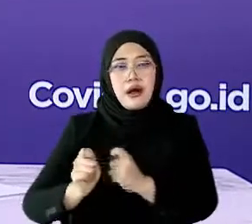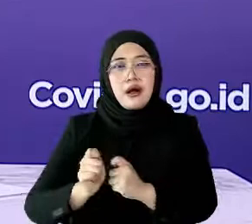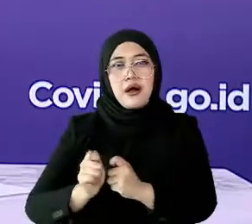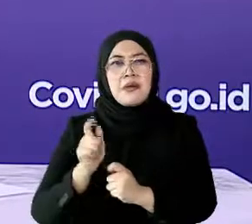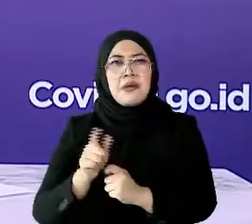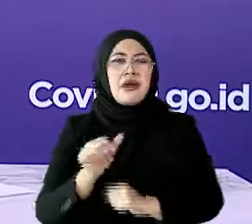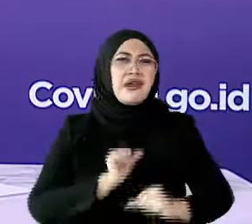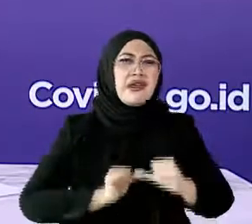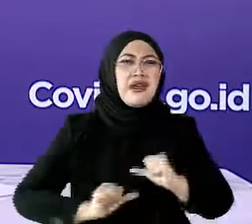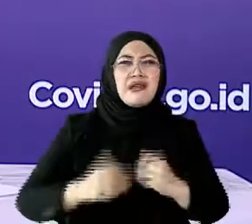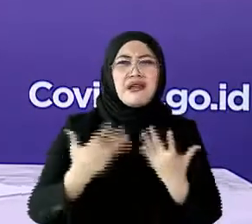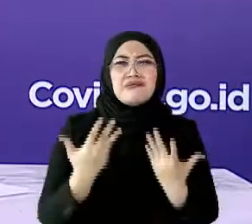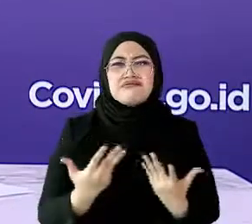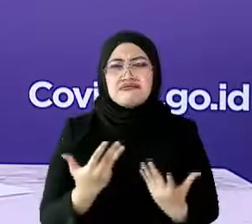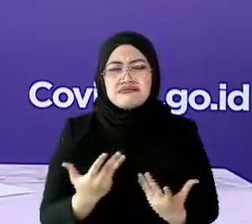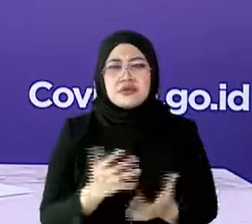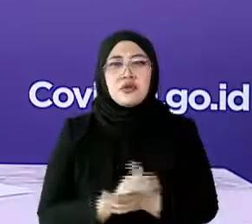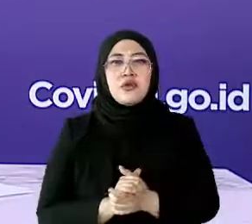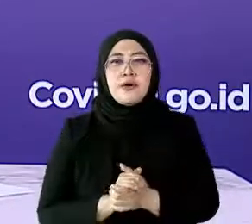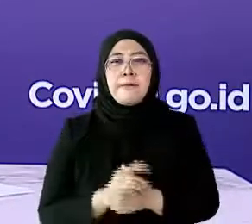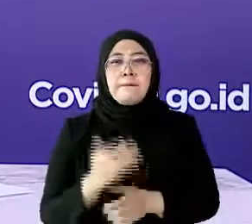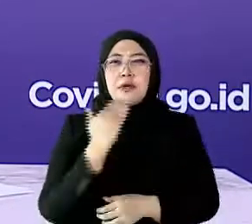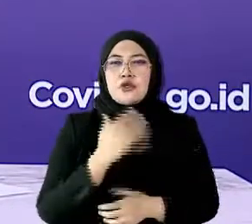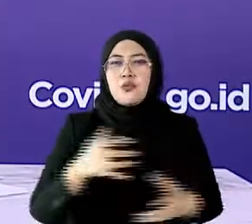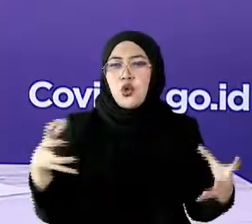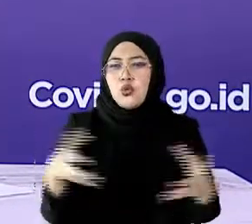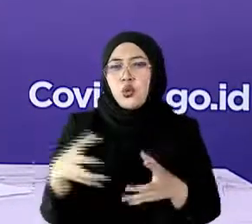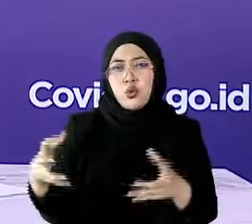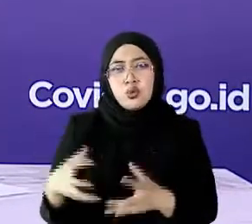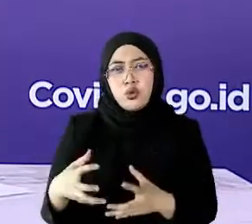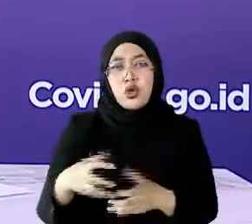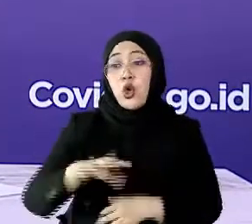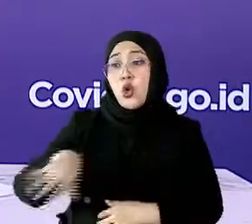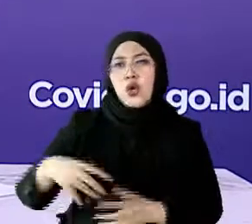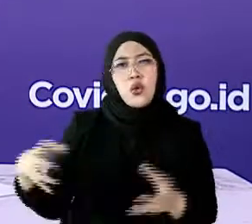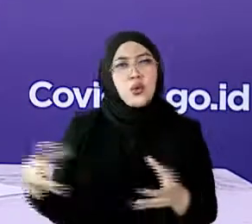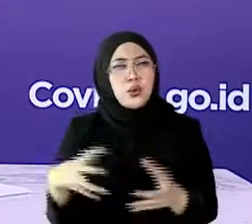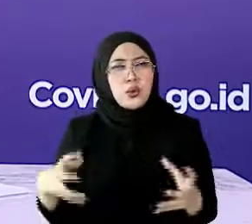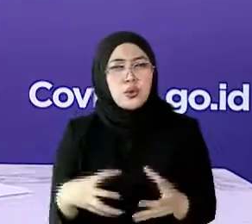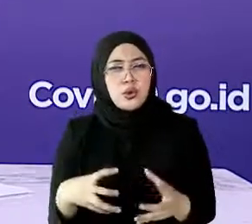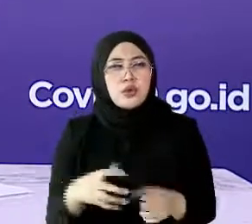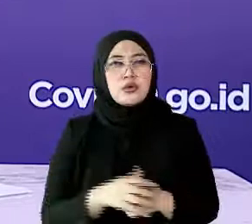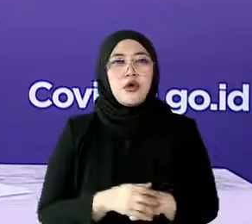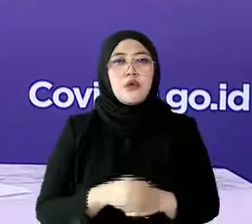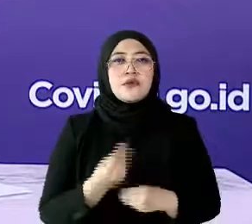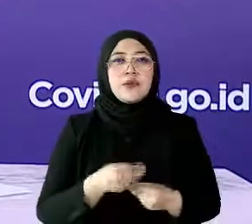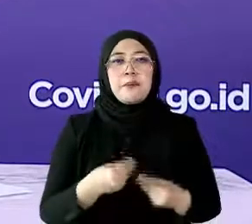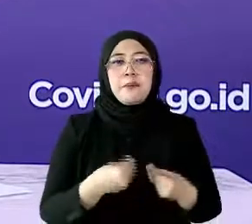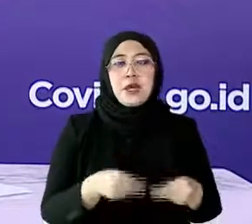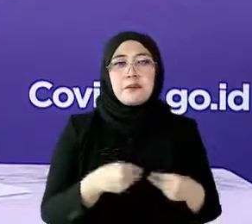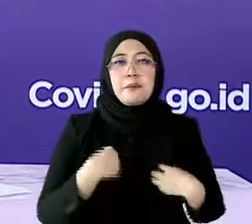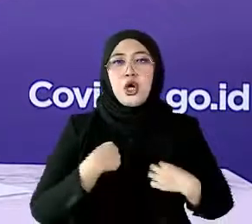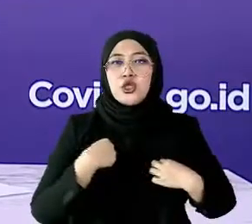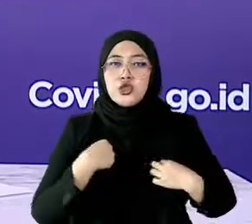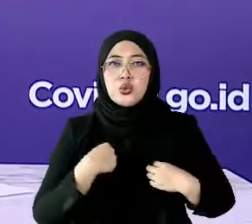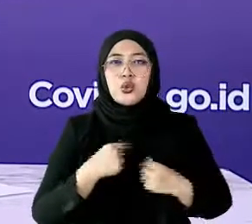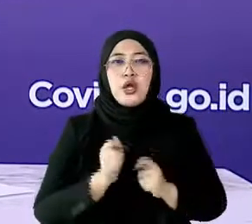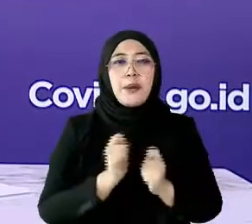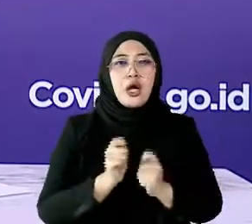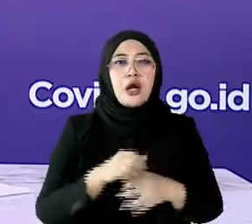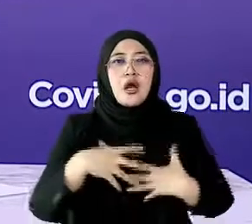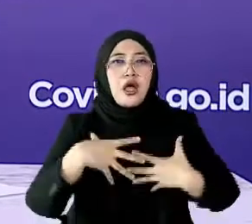sarat dengan kegiatan-kegiatan yang menimbulkan kerumunan seperti berkumpul bersama keluarga berbelanja baju lebaran